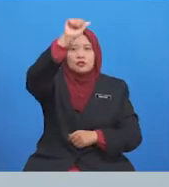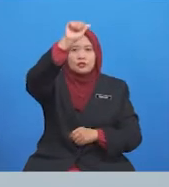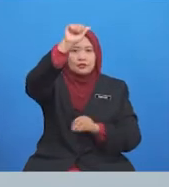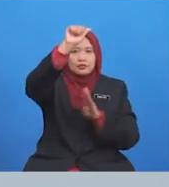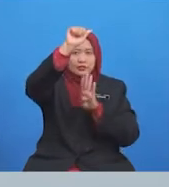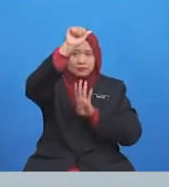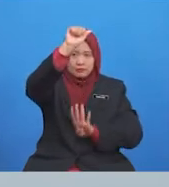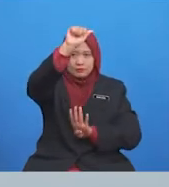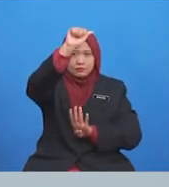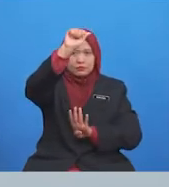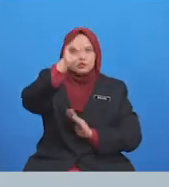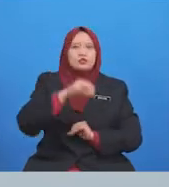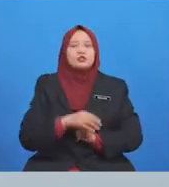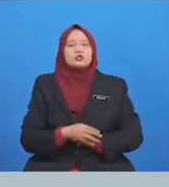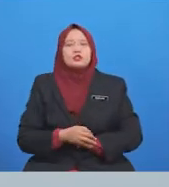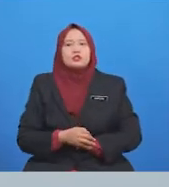B.